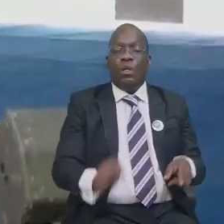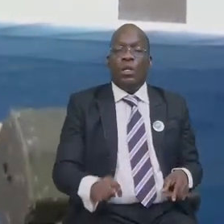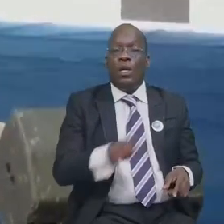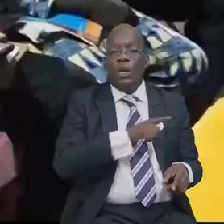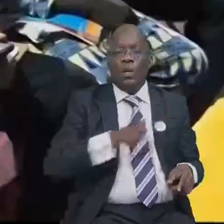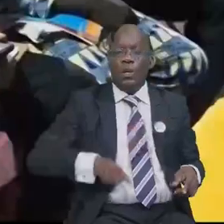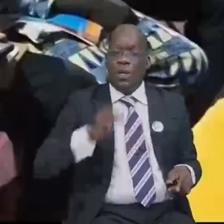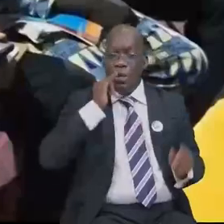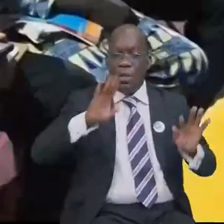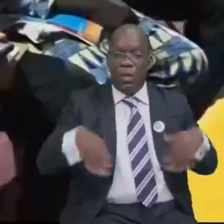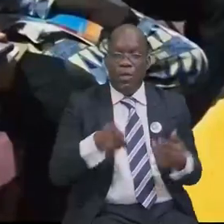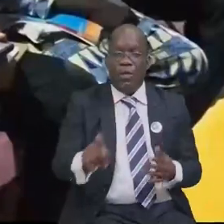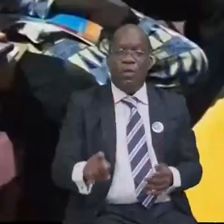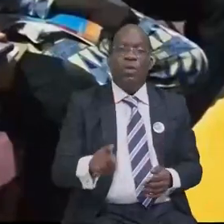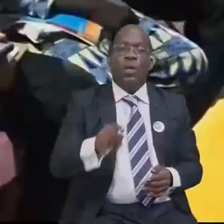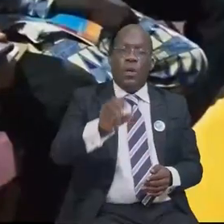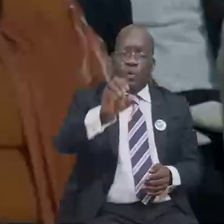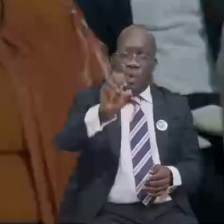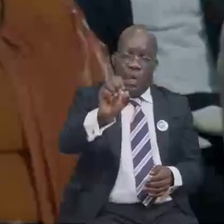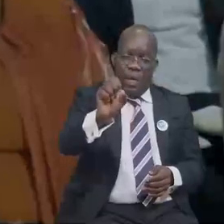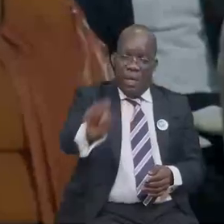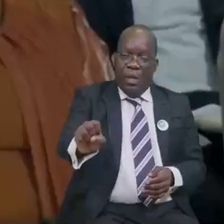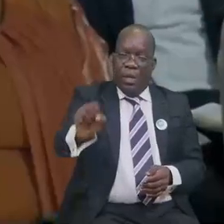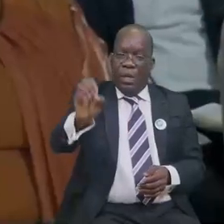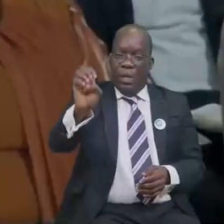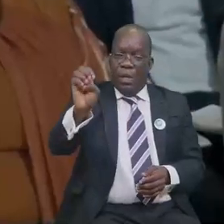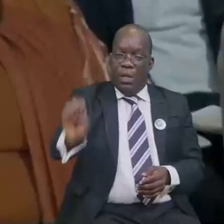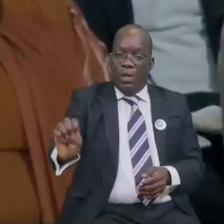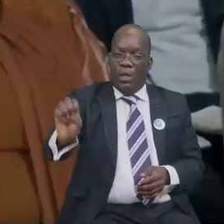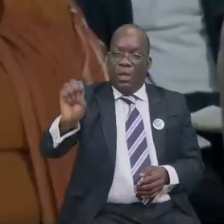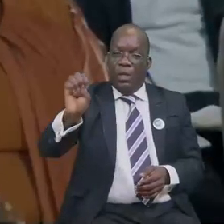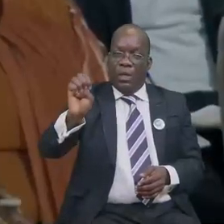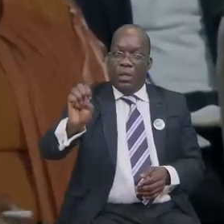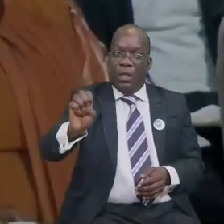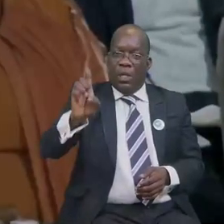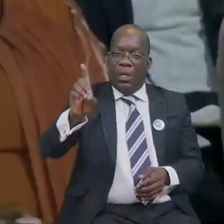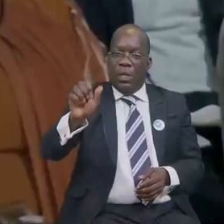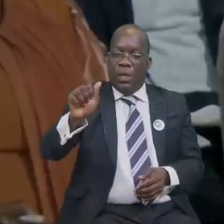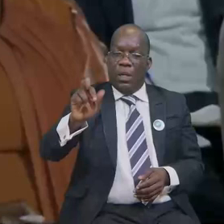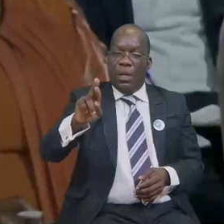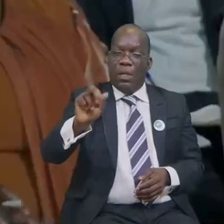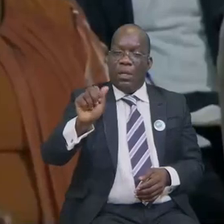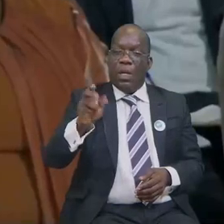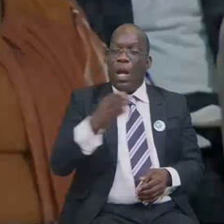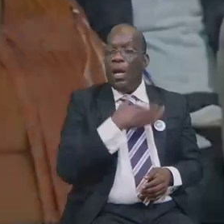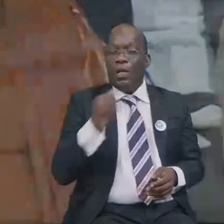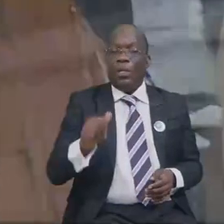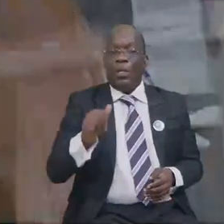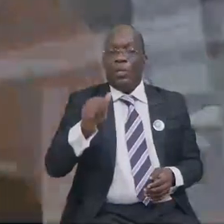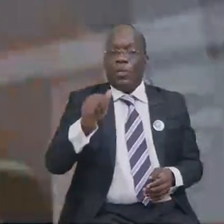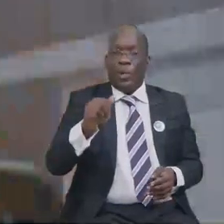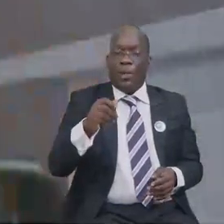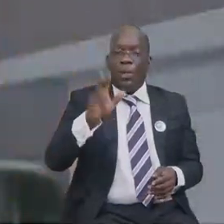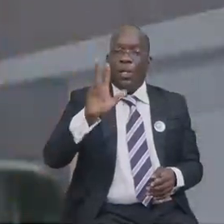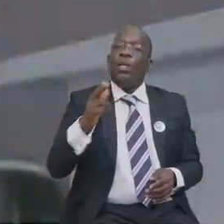Shadrach, Meshach, Abednego. Que ferons-nous dans les